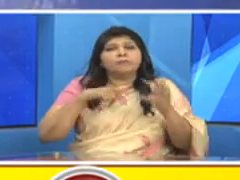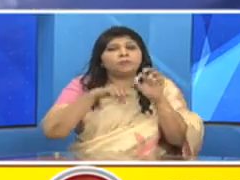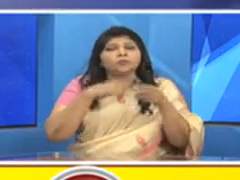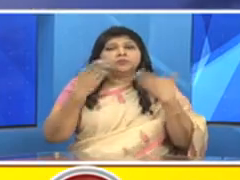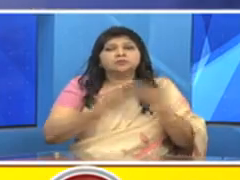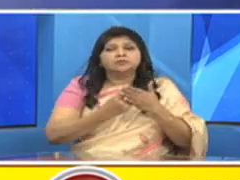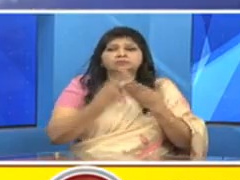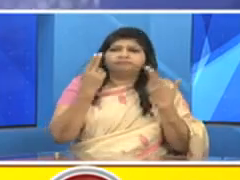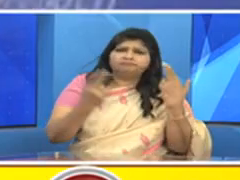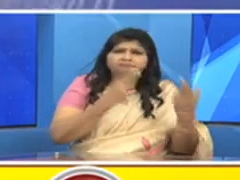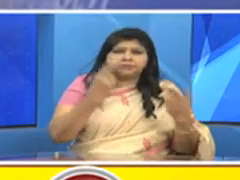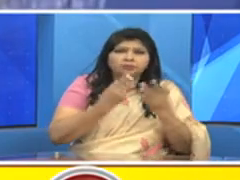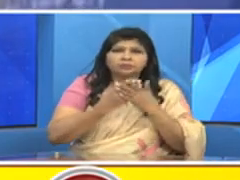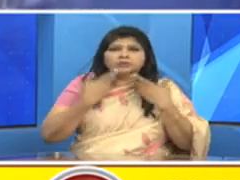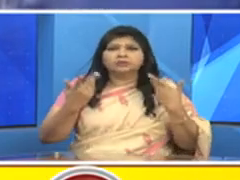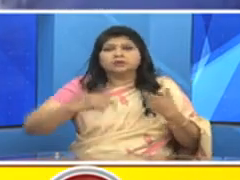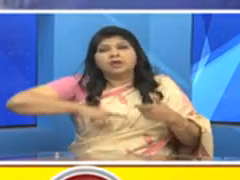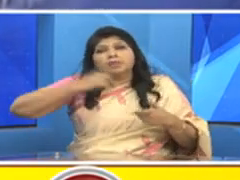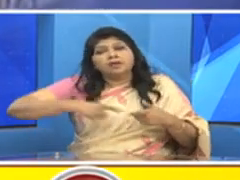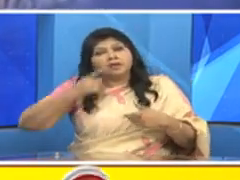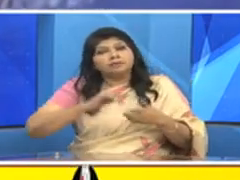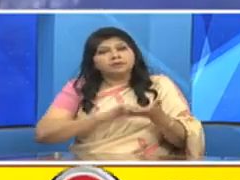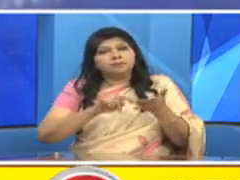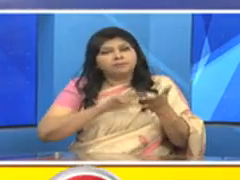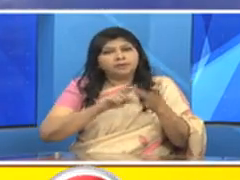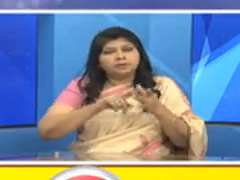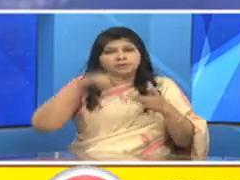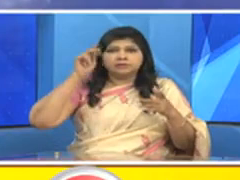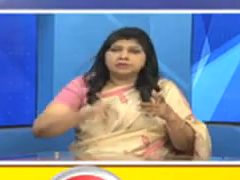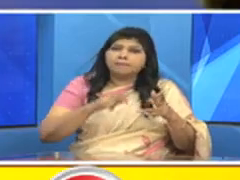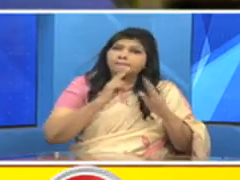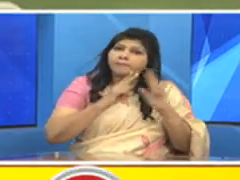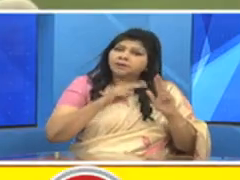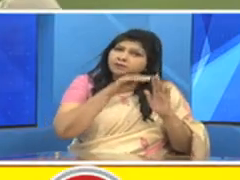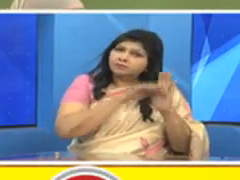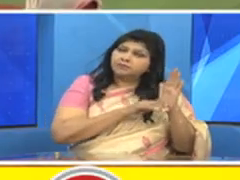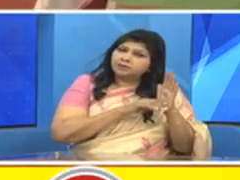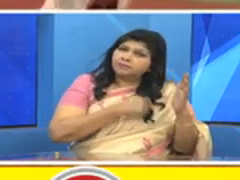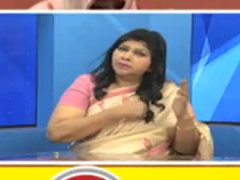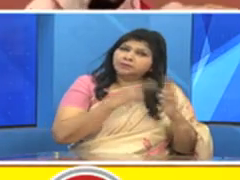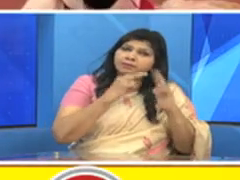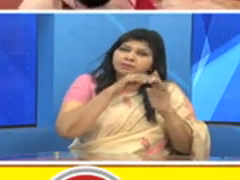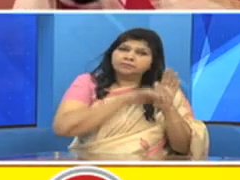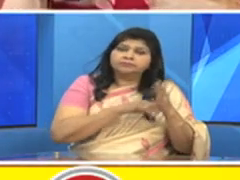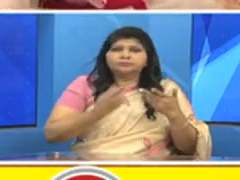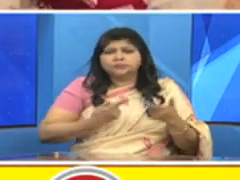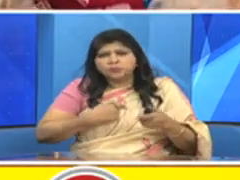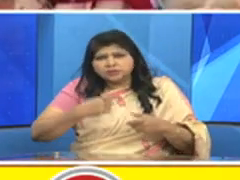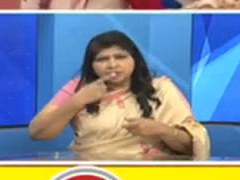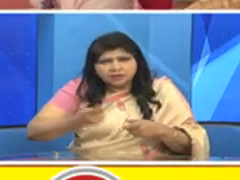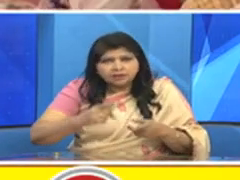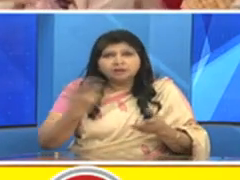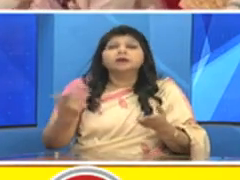जवाब खोजते खोजते हर महीने मन की बात में कुछ अपील, कुछ